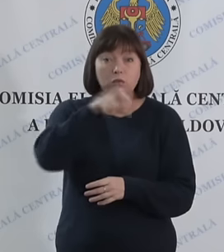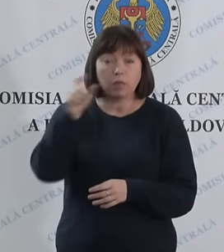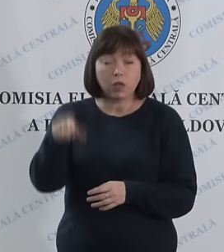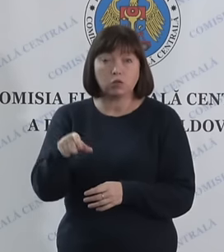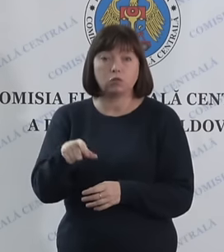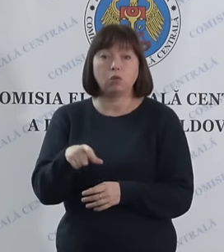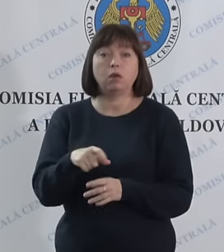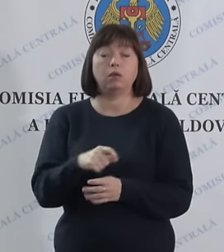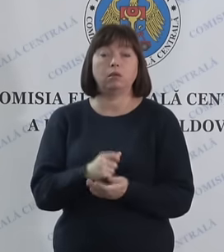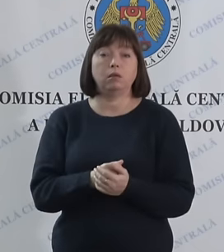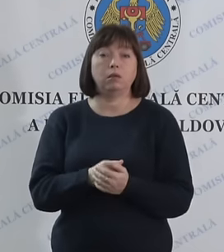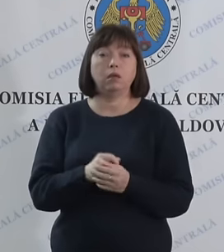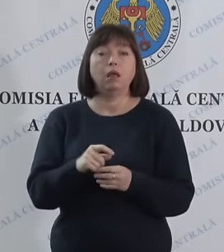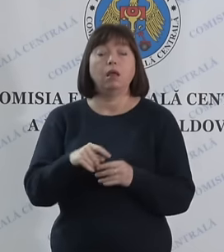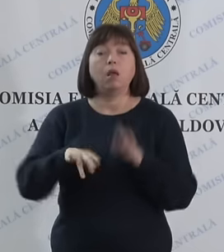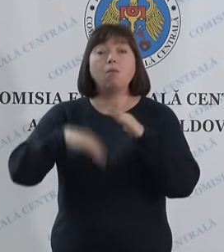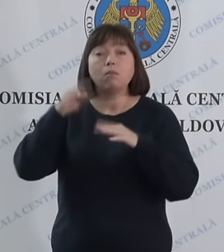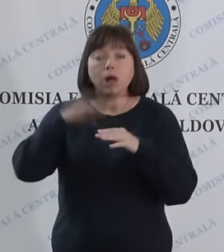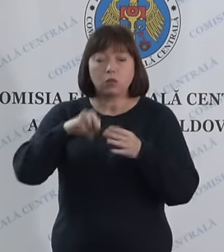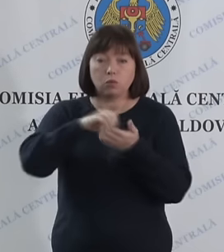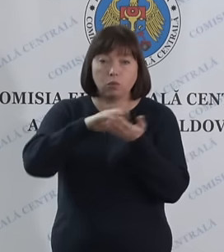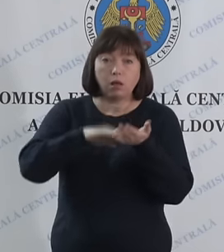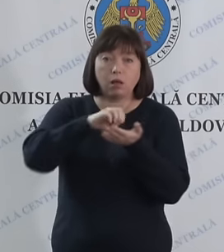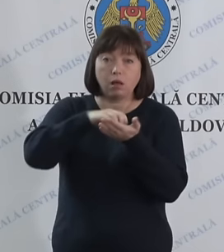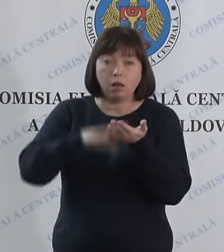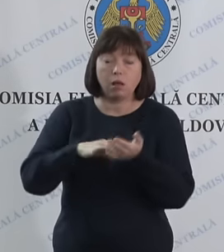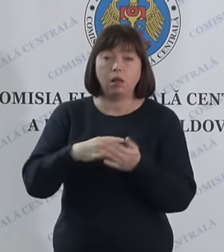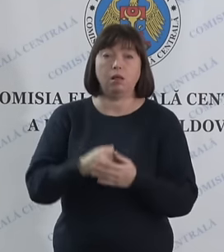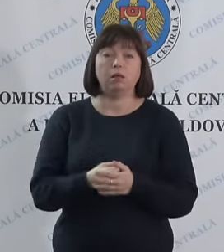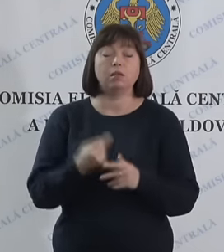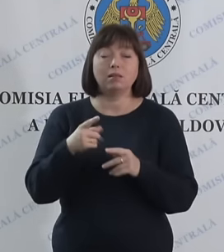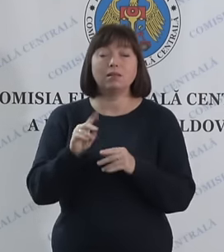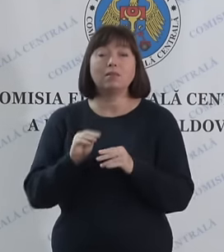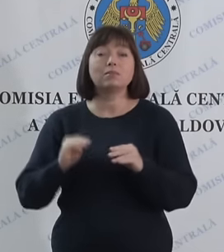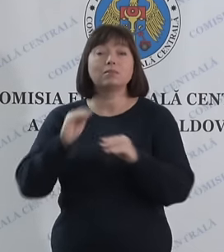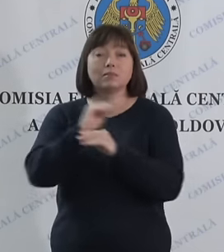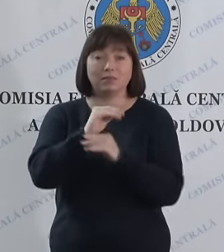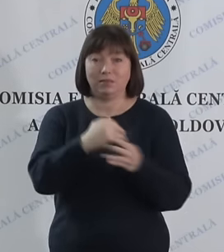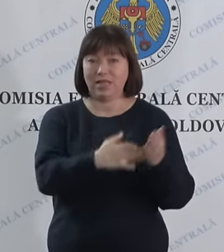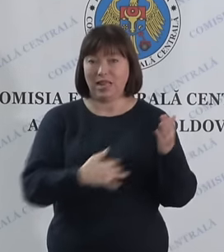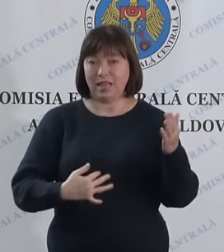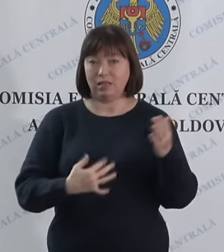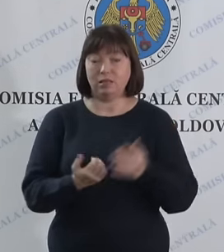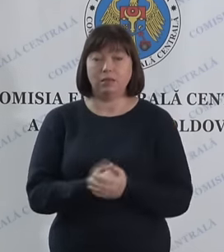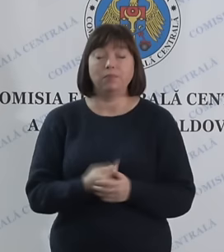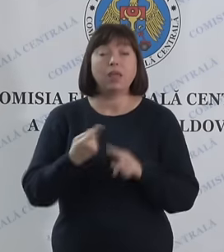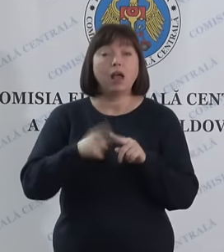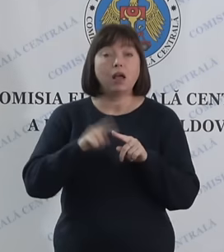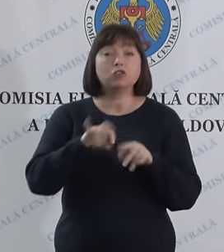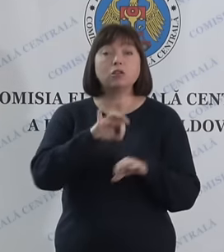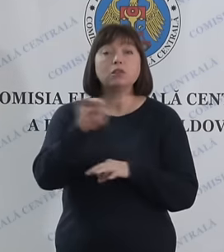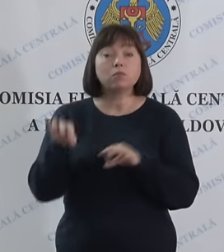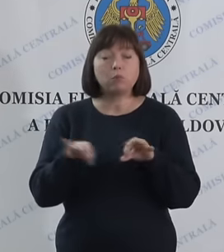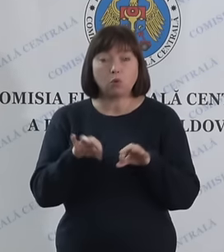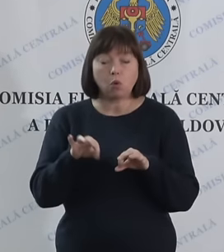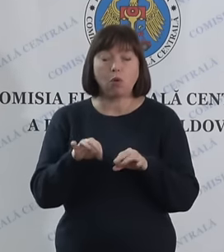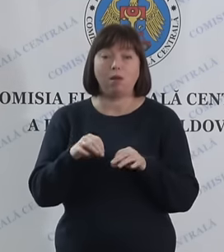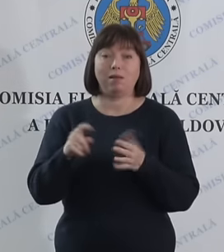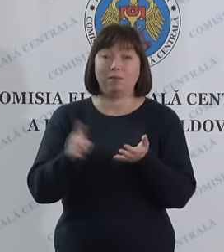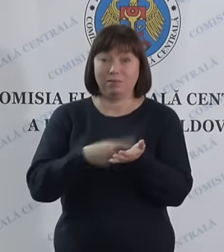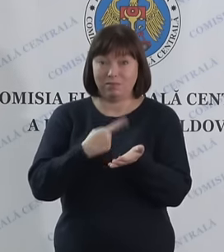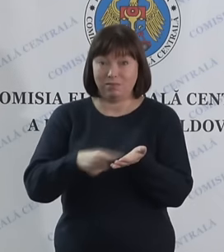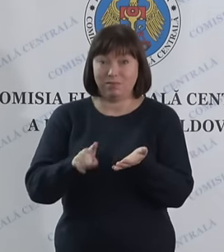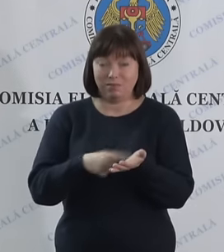alegătorii sunt trecuți în mod manual, cu pixul, pe liste suplimentare. Acest proiect pilot cu aceste